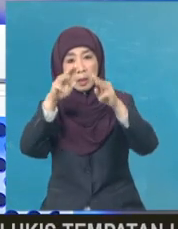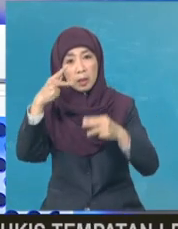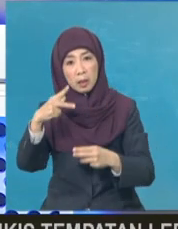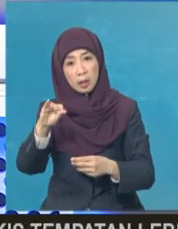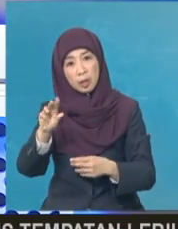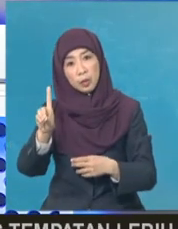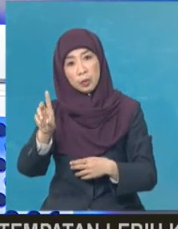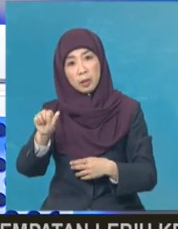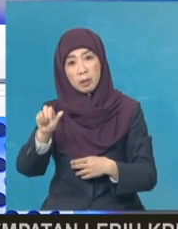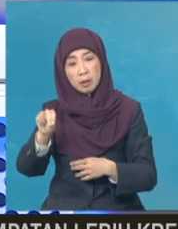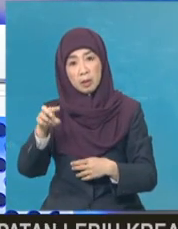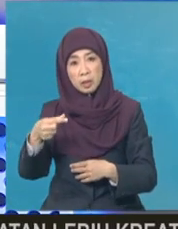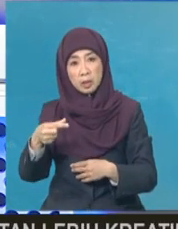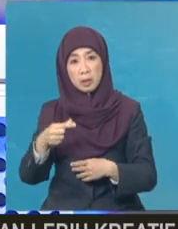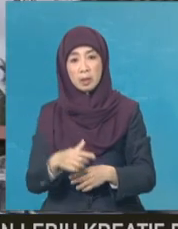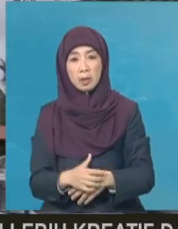daerah